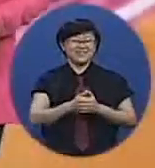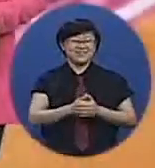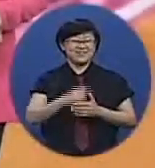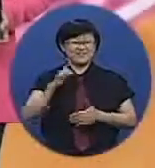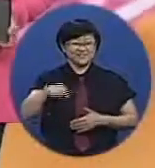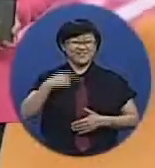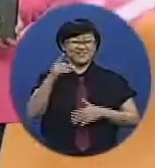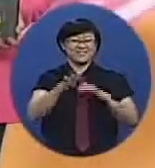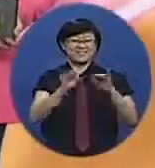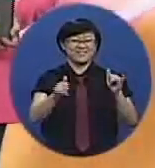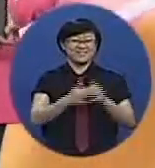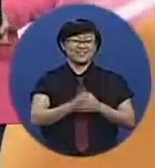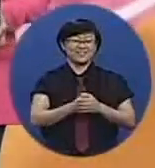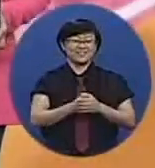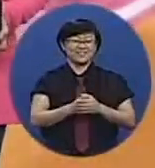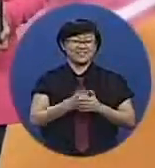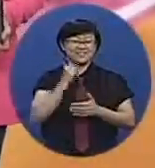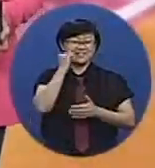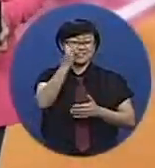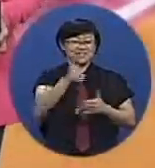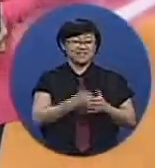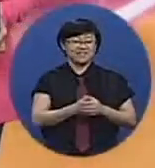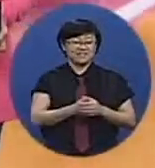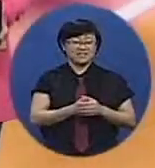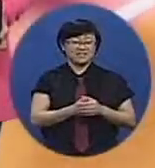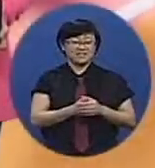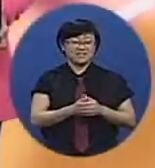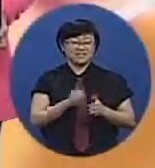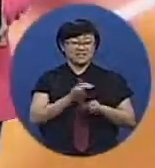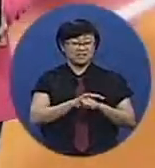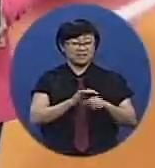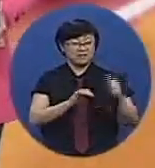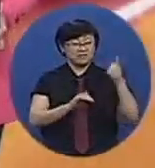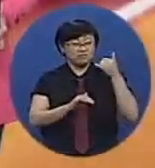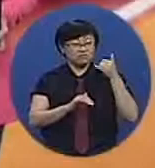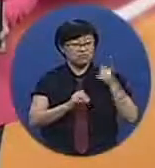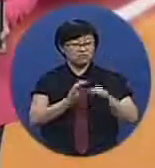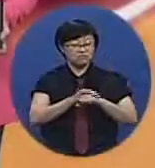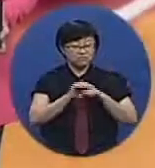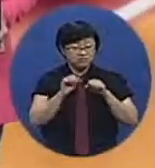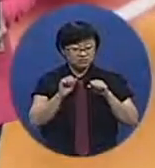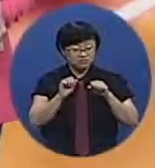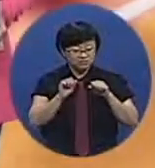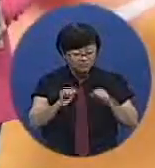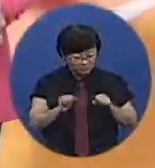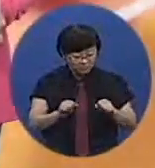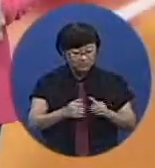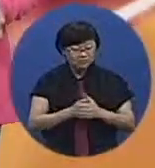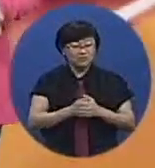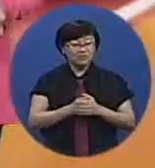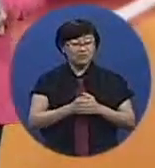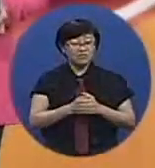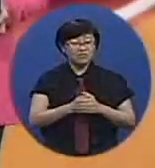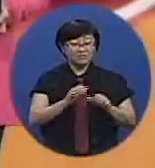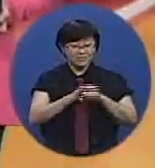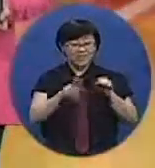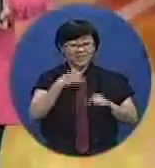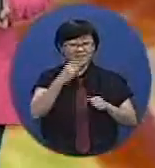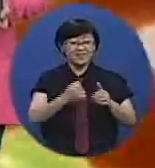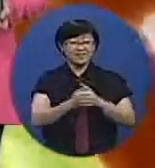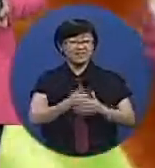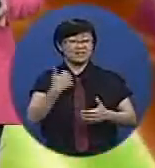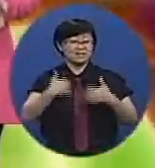분 모셔보겠습니다. 여보세요? 여보세요? 네, 네. 여보세요? 예. 아유. 아이고, 우리